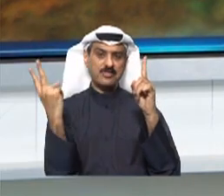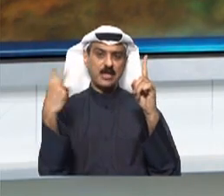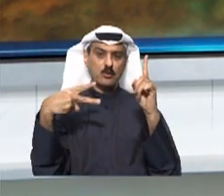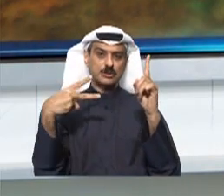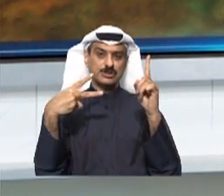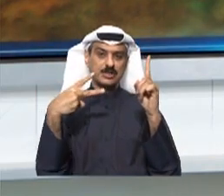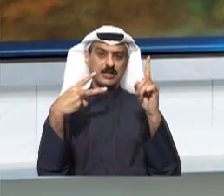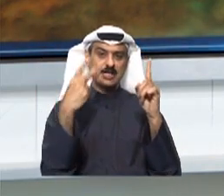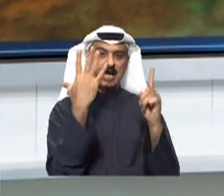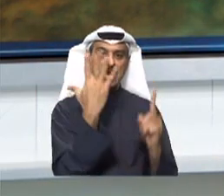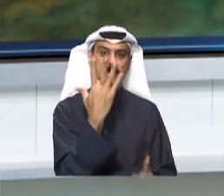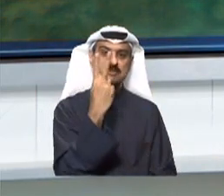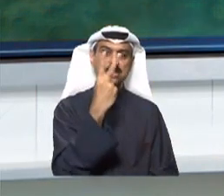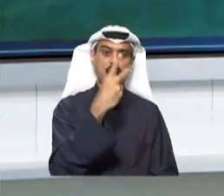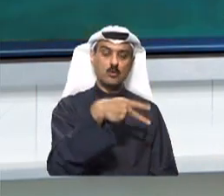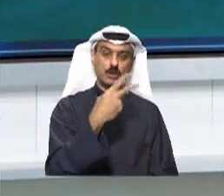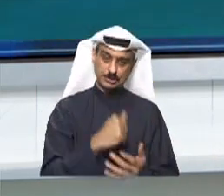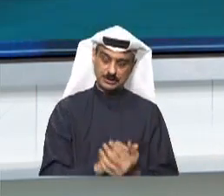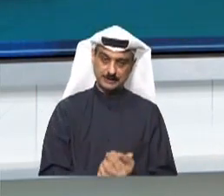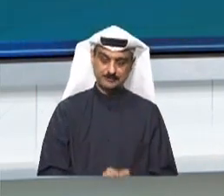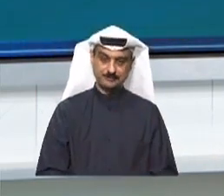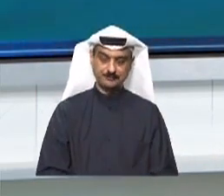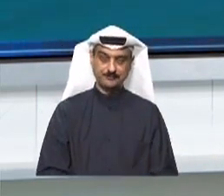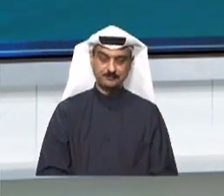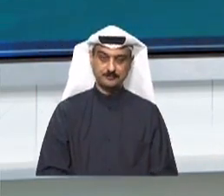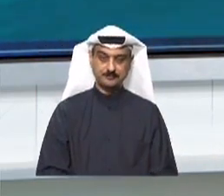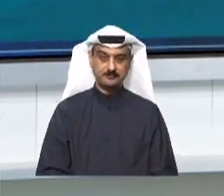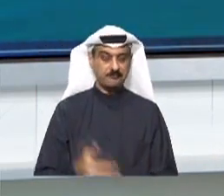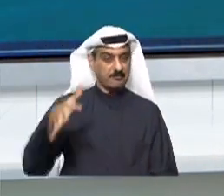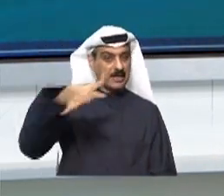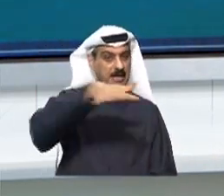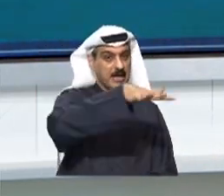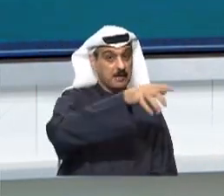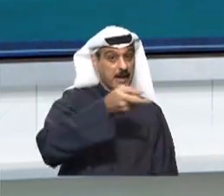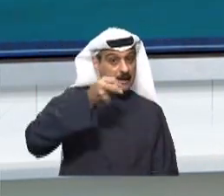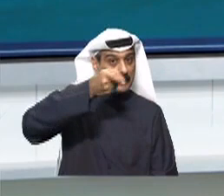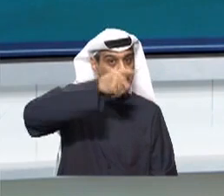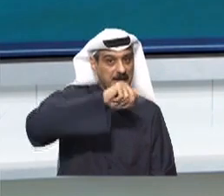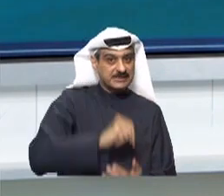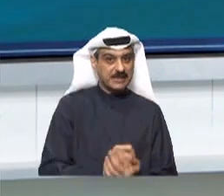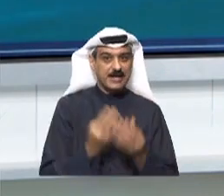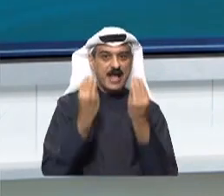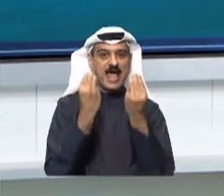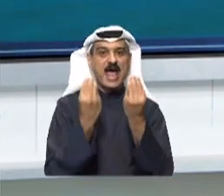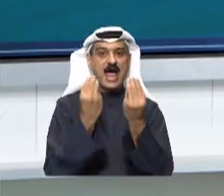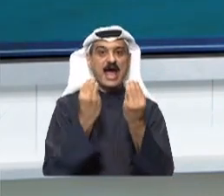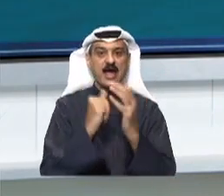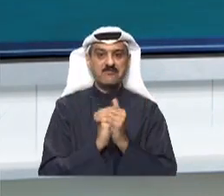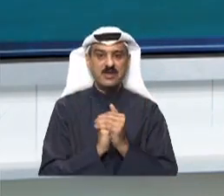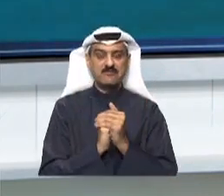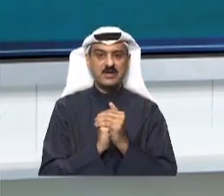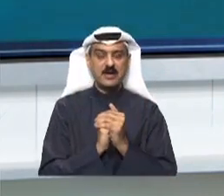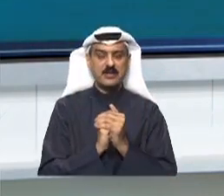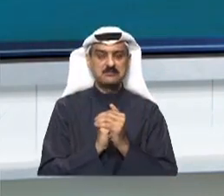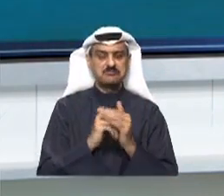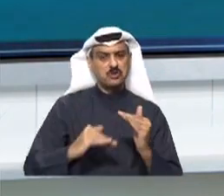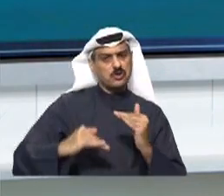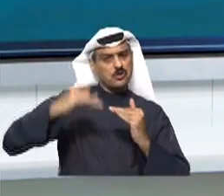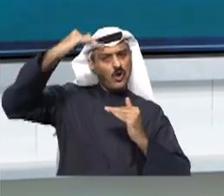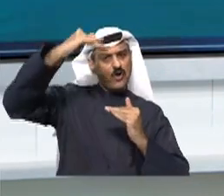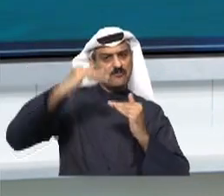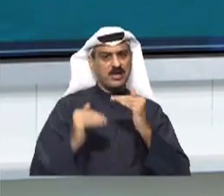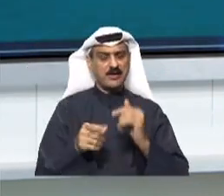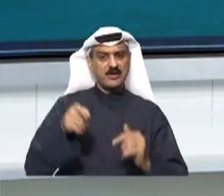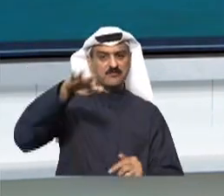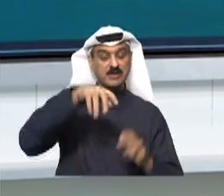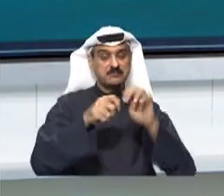22 إلى 25 درجة مئوية. البحر خلال يوم الغد راح يكون خفيف إلى معتدل، الموج يعلو أحيانا، قد يصل ارتفاع